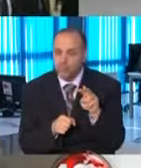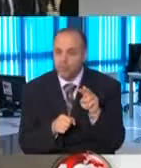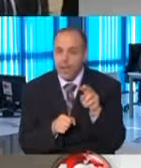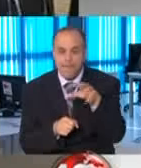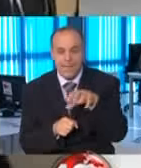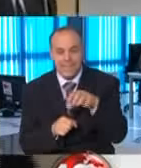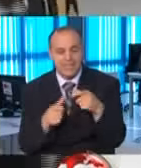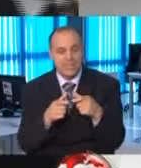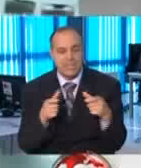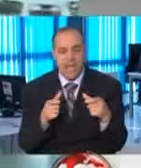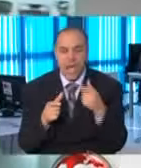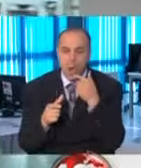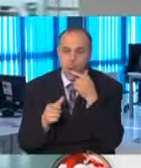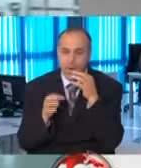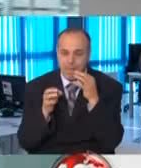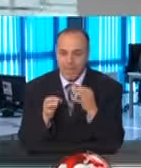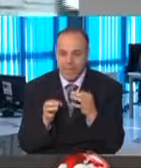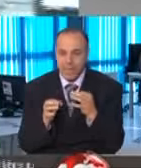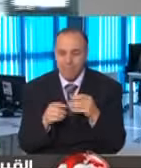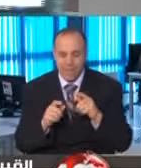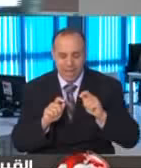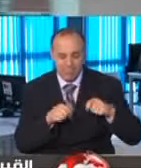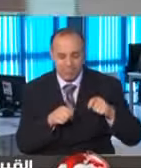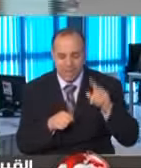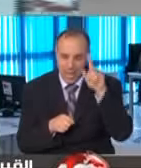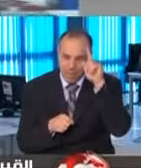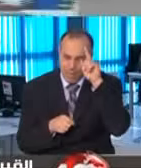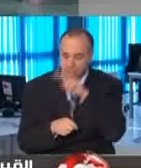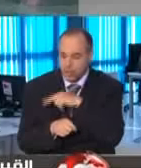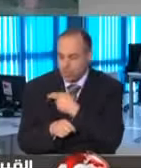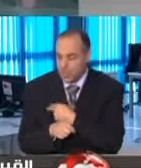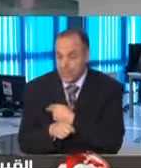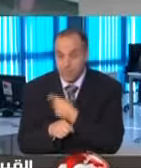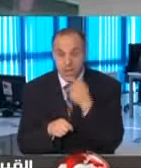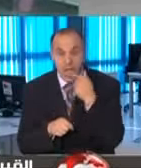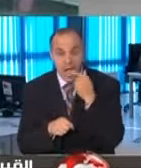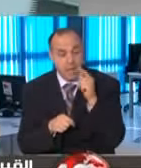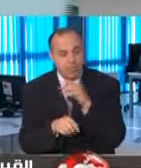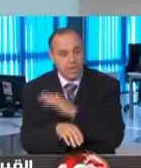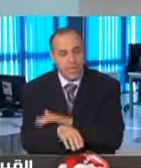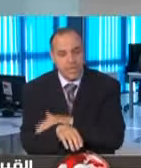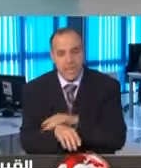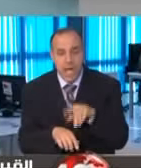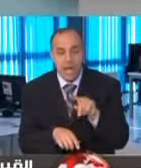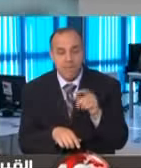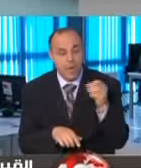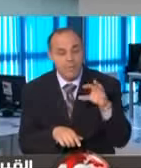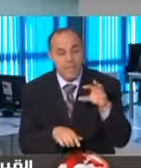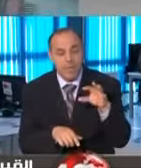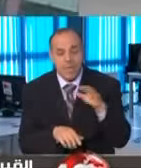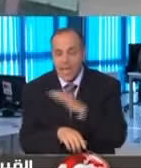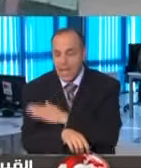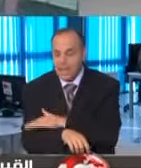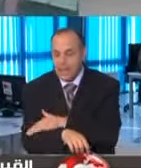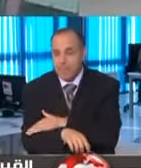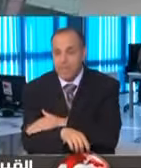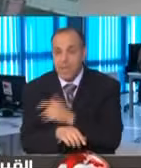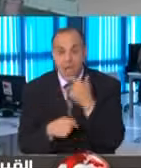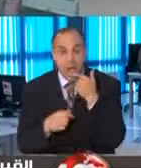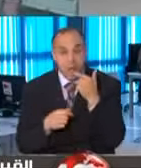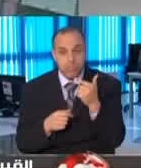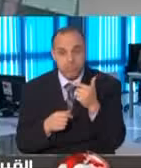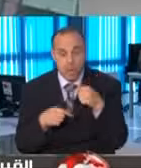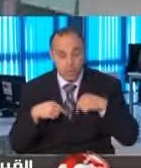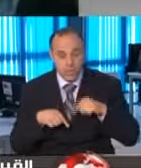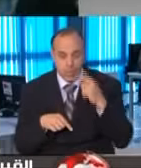المنطقة الصناعية وتحديدا مصنع الأحذية الألمانية السويسري الذي يشغل حوالي 1500 عامل. كما عين